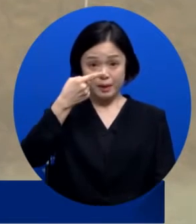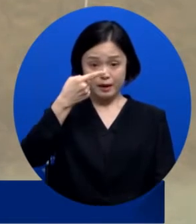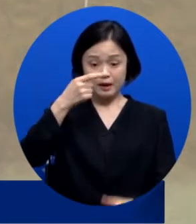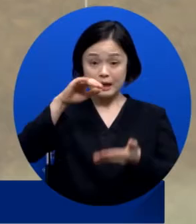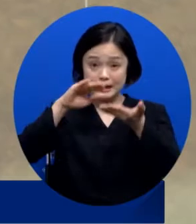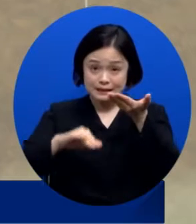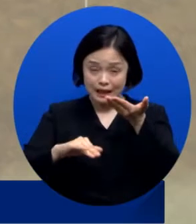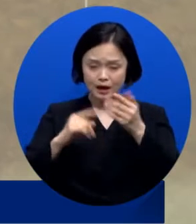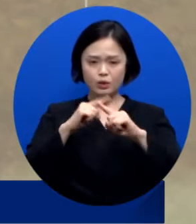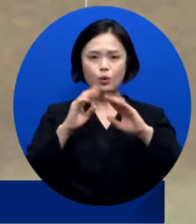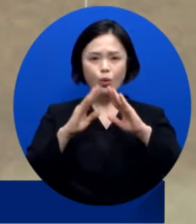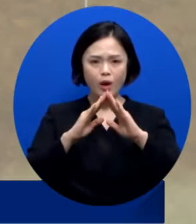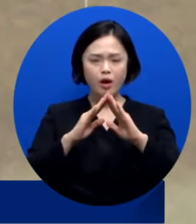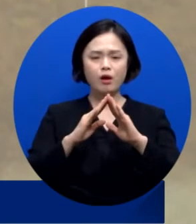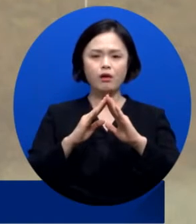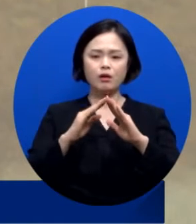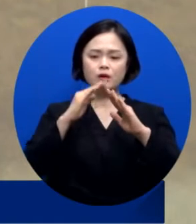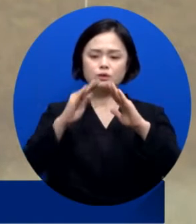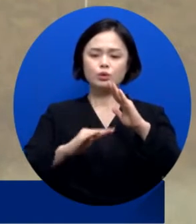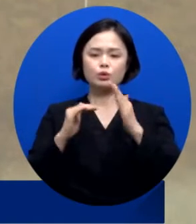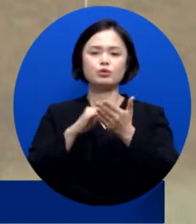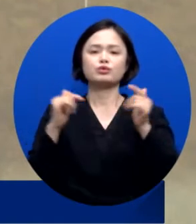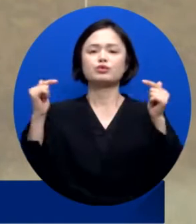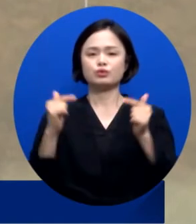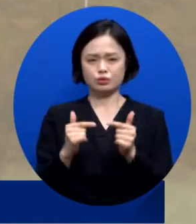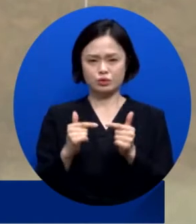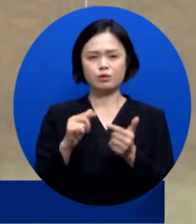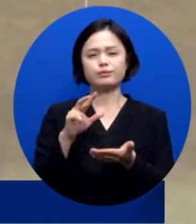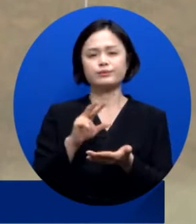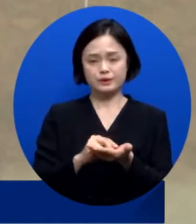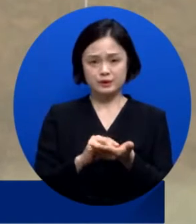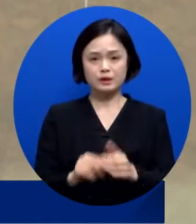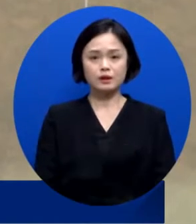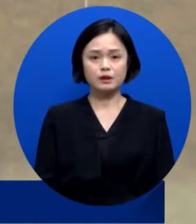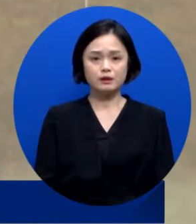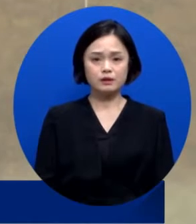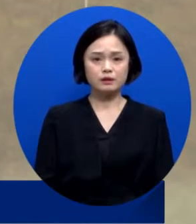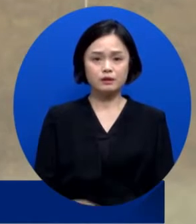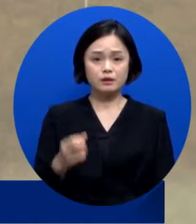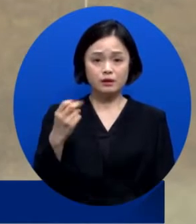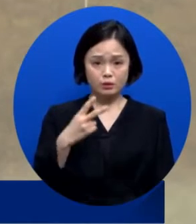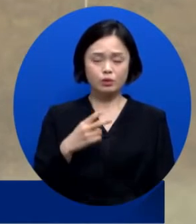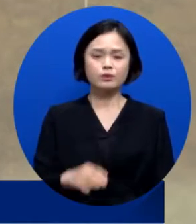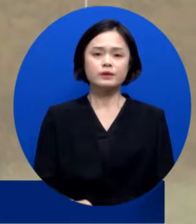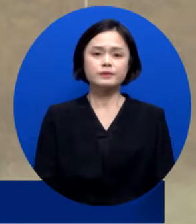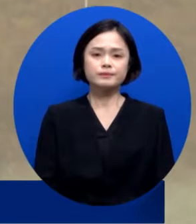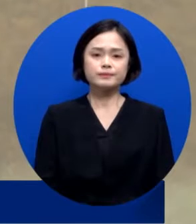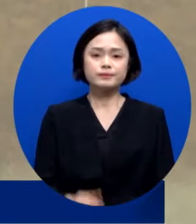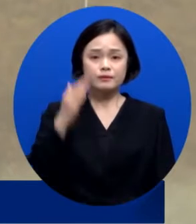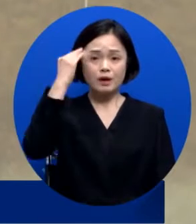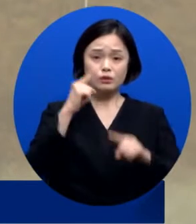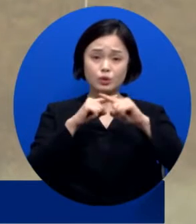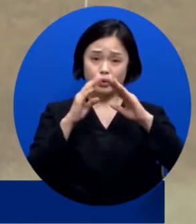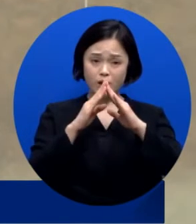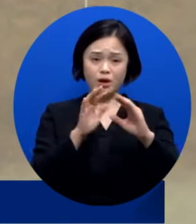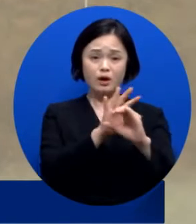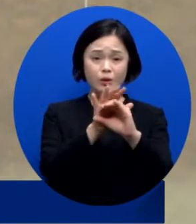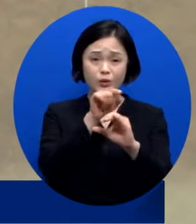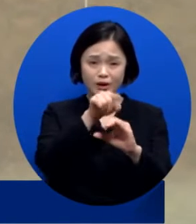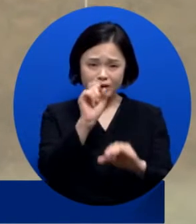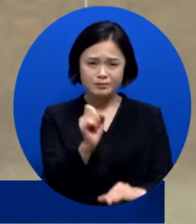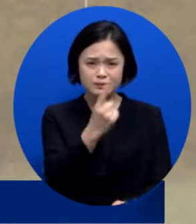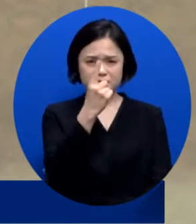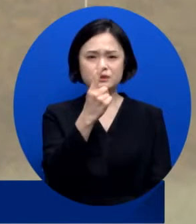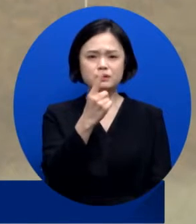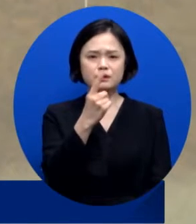있다. 주일학교 그리고 교회 학교 감소의 문제는 한국 교회가 코로나로 말미암아 더욱더 타격을